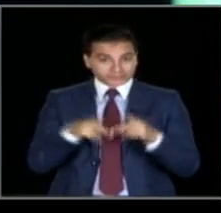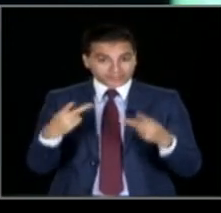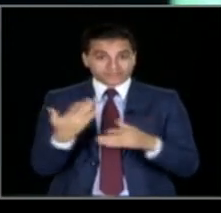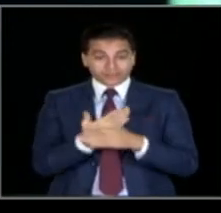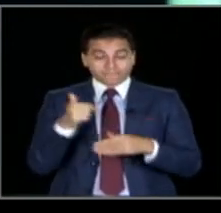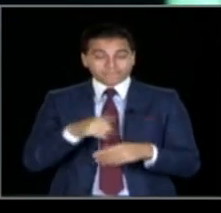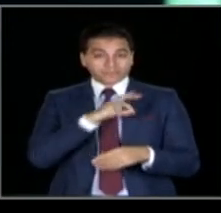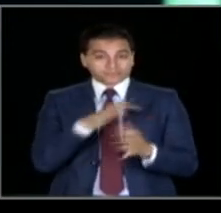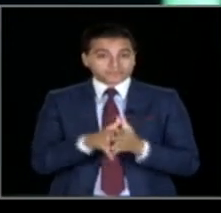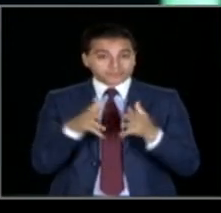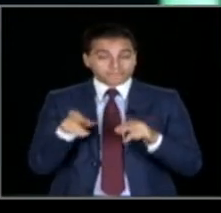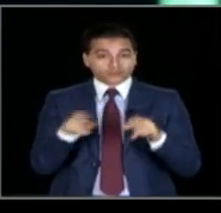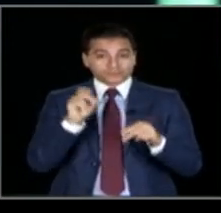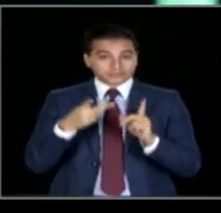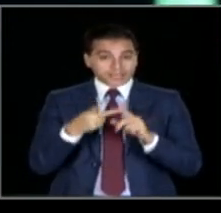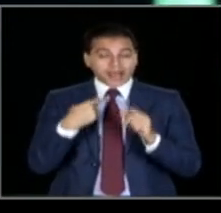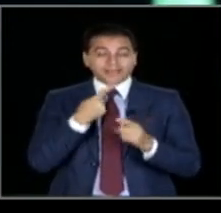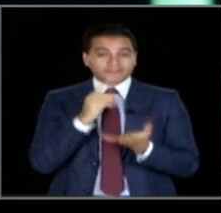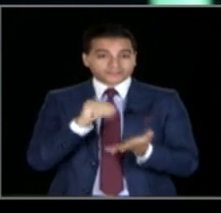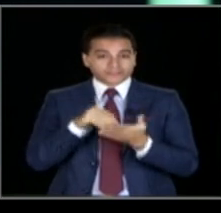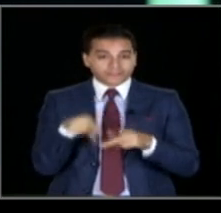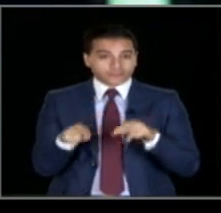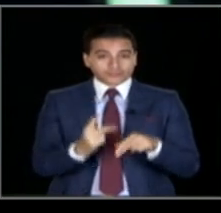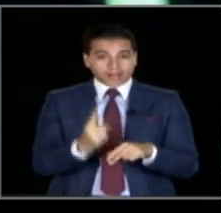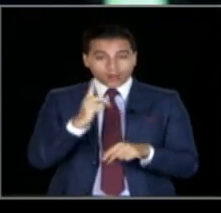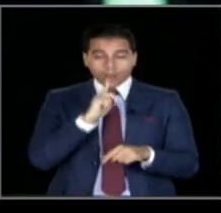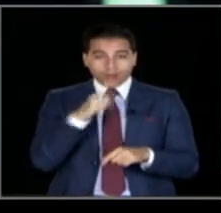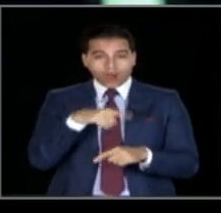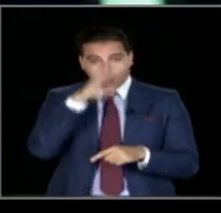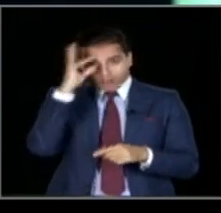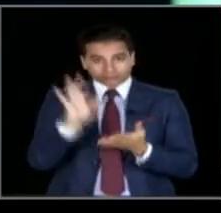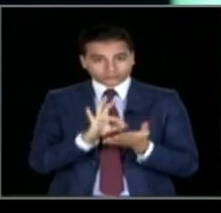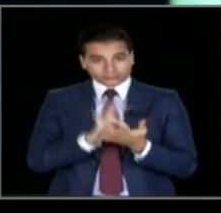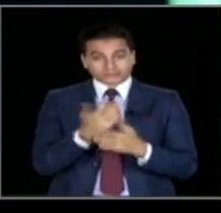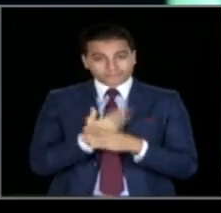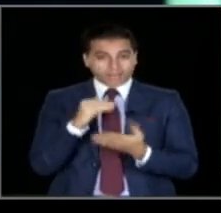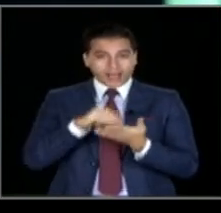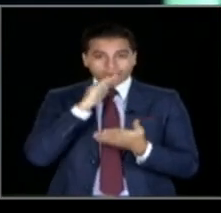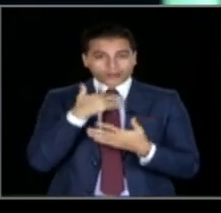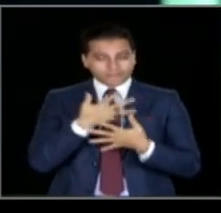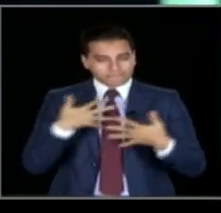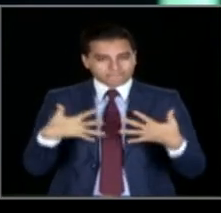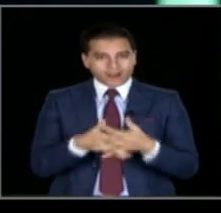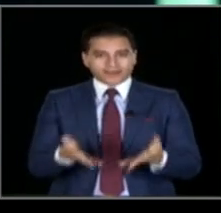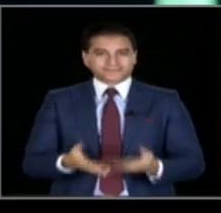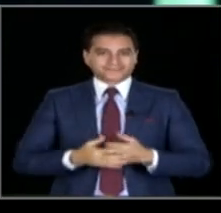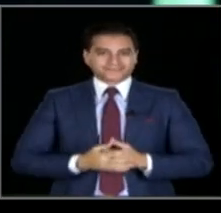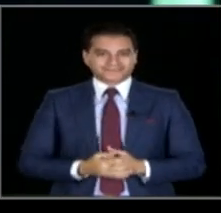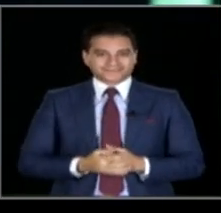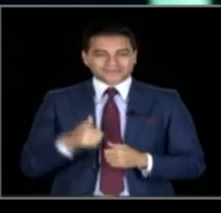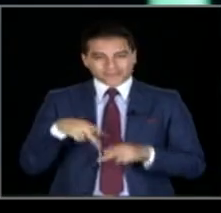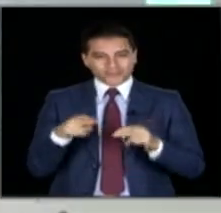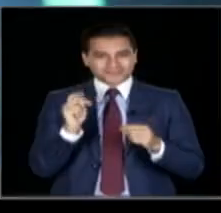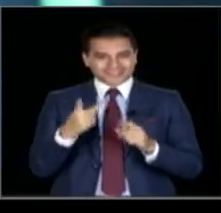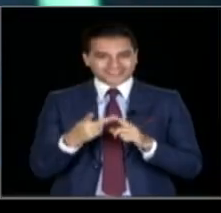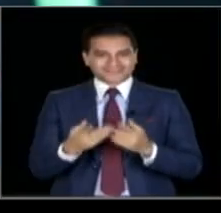باختلاف الموسم الثاني. انا كان نفسي اشارك في الموسم الاول لكن ما حالفنيش الحظ، لكن الحمد لله حالفني الحظ من المشاركه في